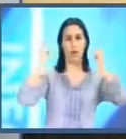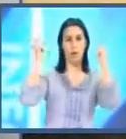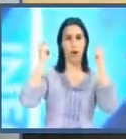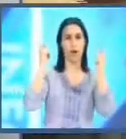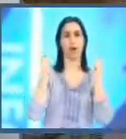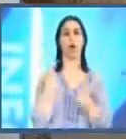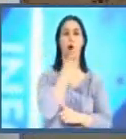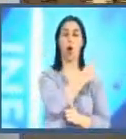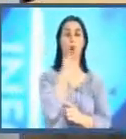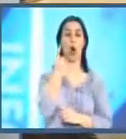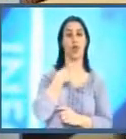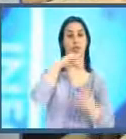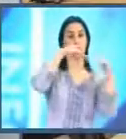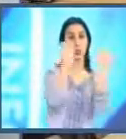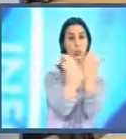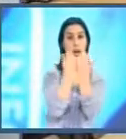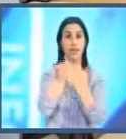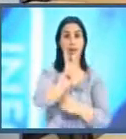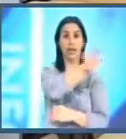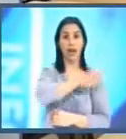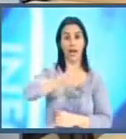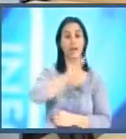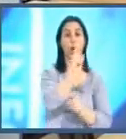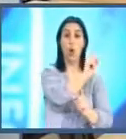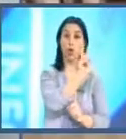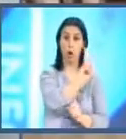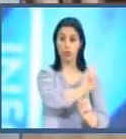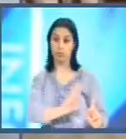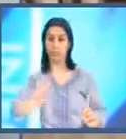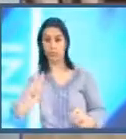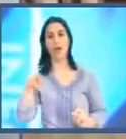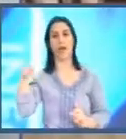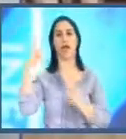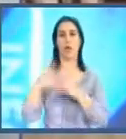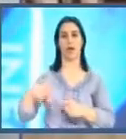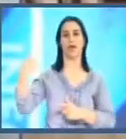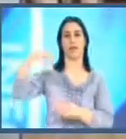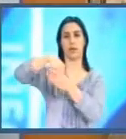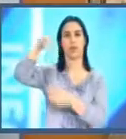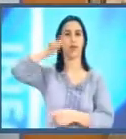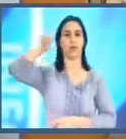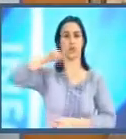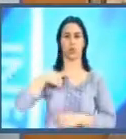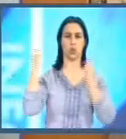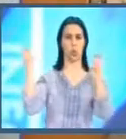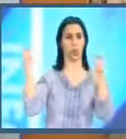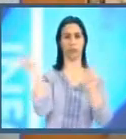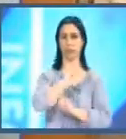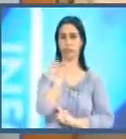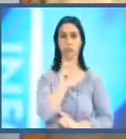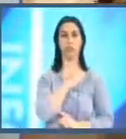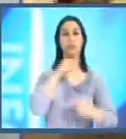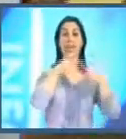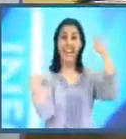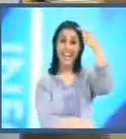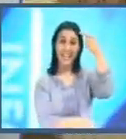De les 11 escoles de Viladecans, només dues han comptat amb professors que no han exercit el seu dret a fer vaga. La resta s'ha sumat